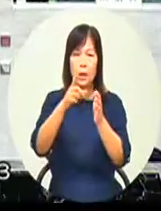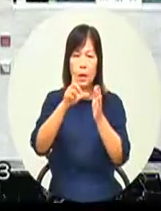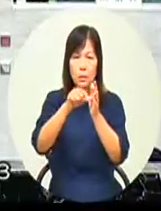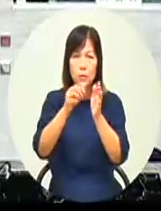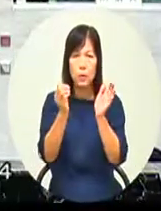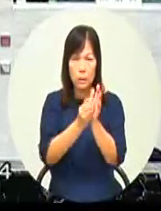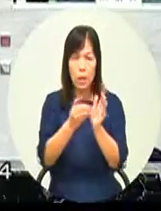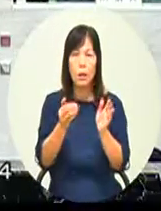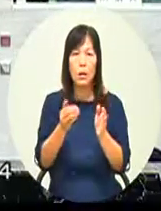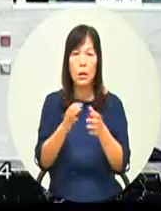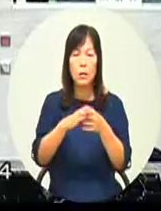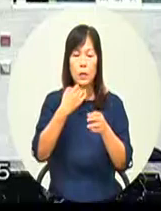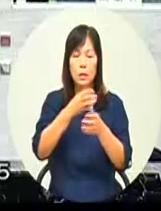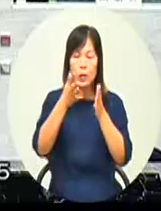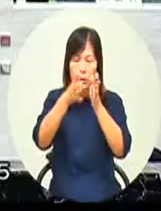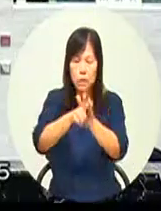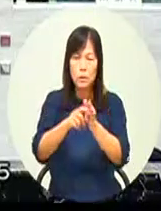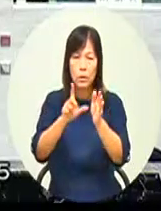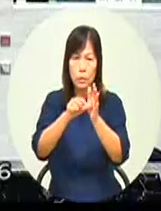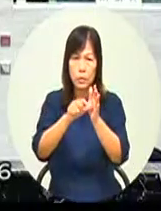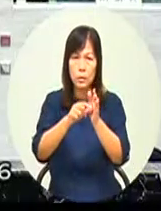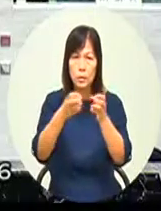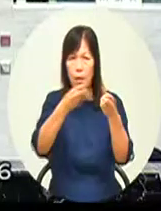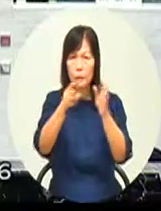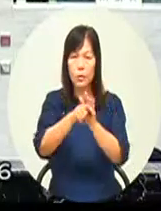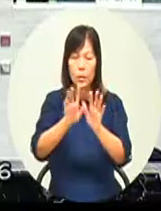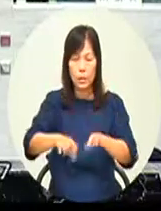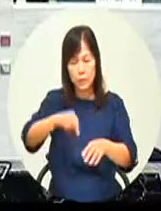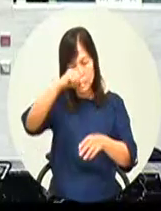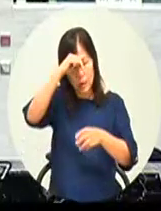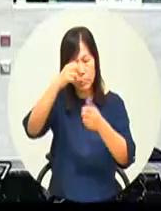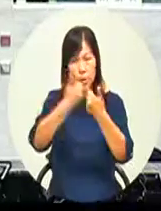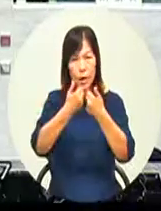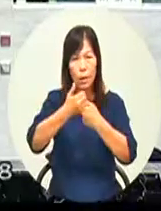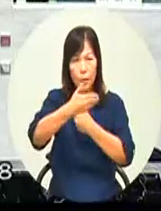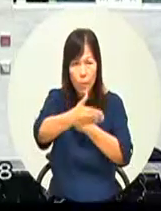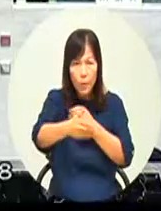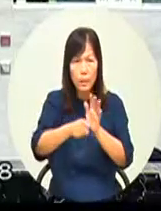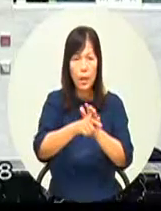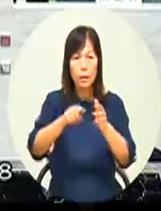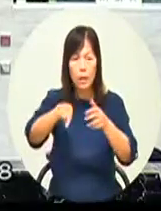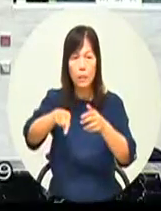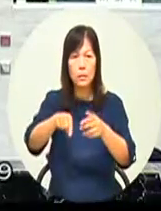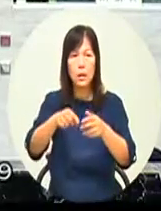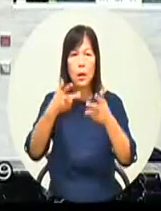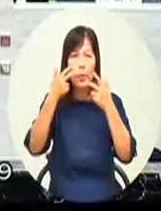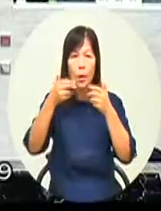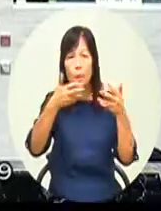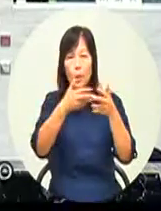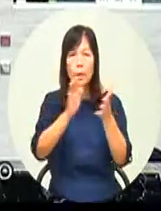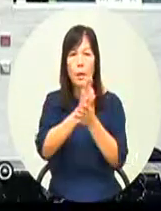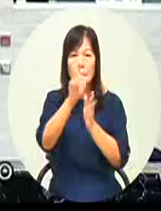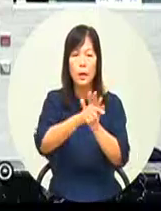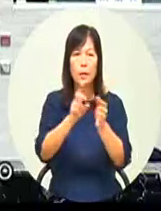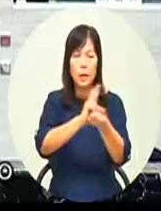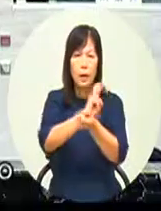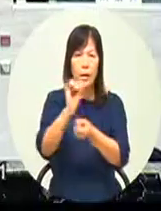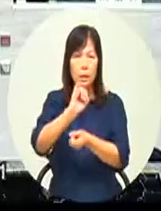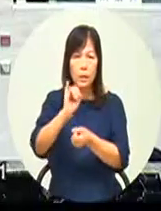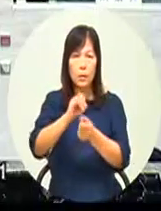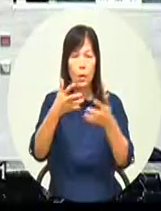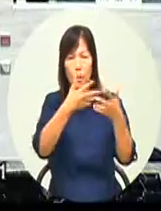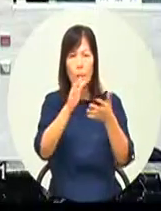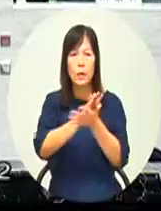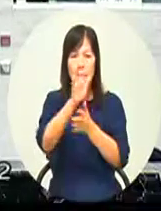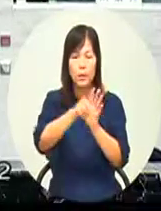时间到了，所以我先处理一下。我们今天下午的议程就到伊斯坦来咨询完，到林婉容议员咨询完之